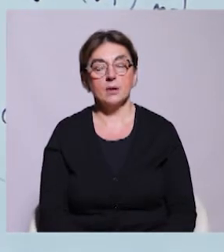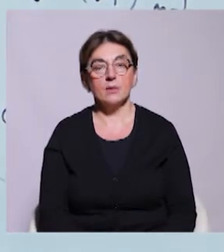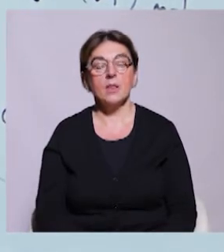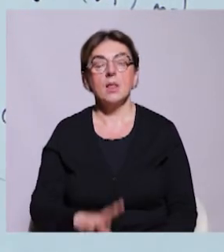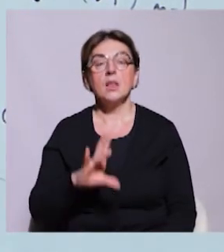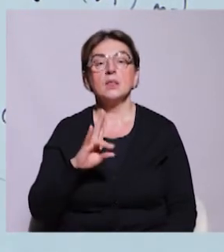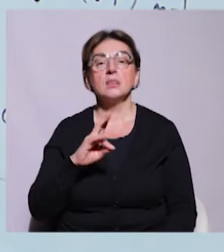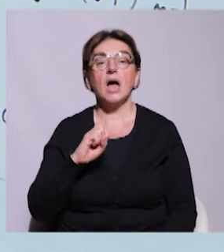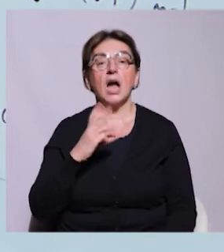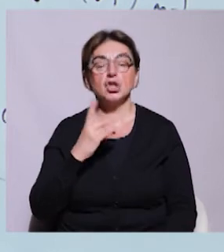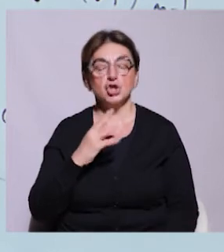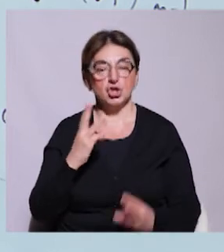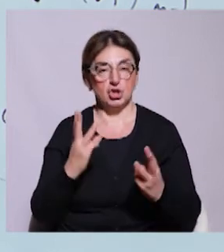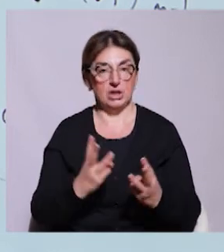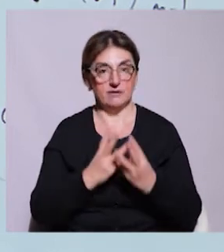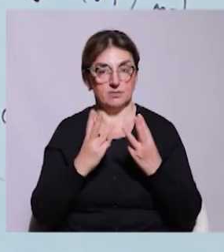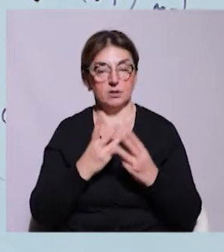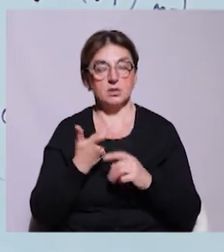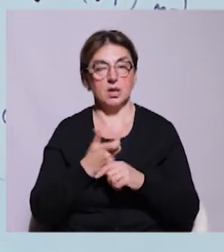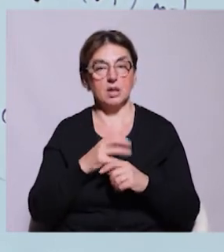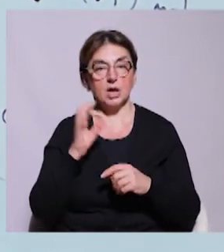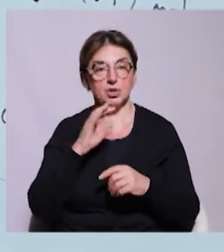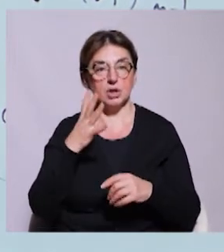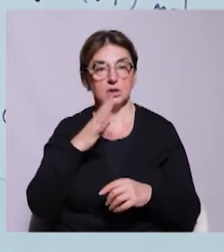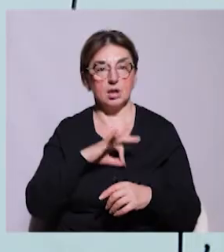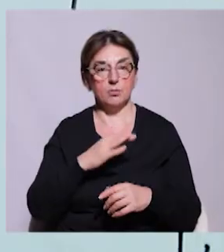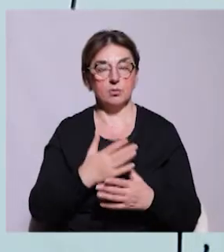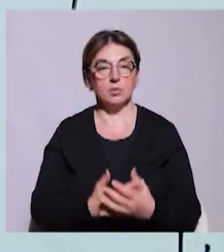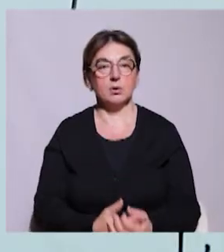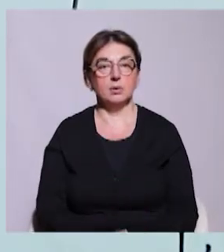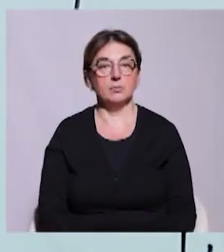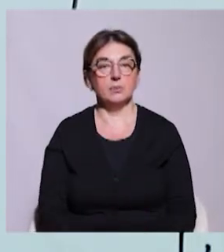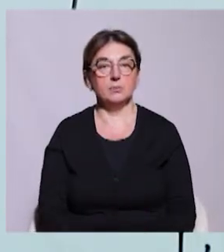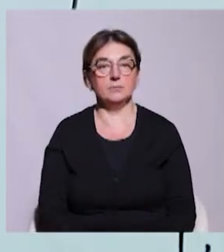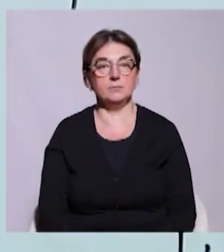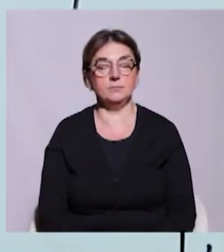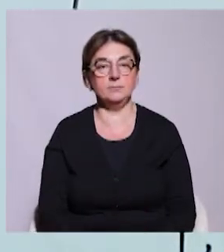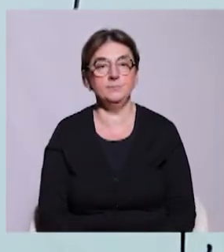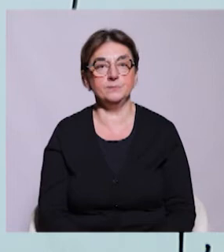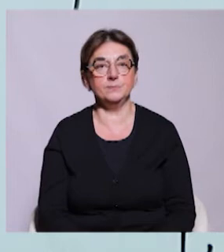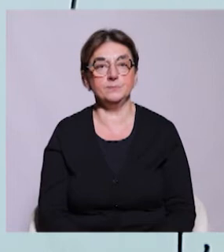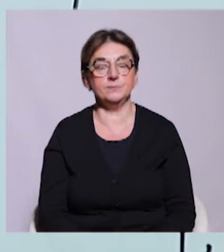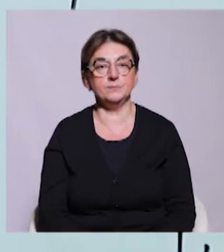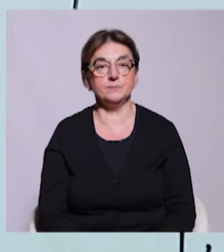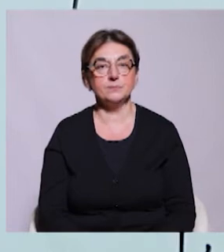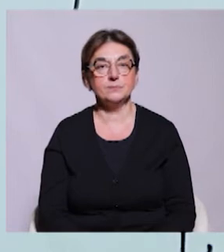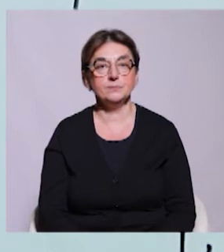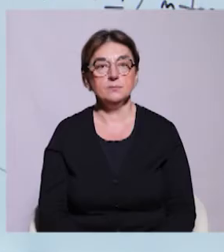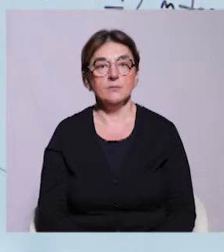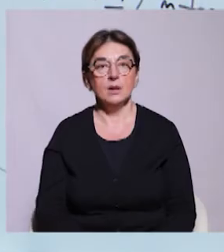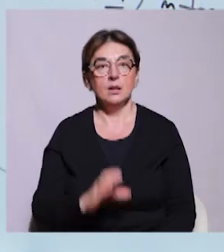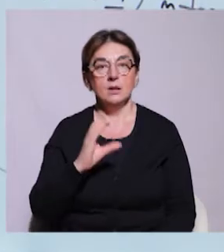კერძოდ დავწვათ ნახშირი, რომელიც აქამდე ძალიან ხშირად განგვიხილავს. მე აღვნიშნე, რომ ანუ